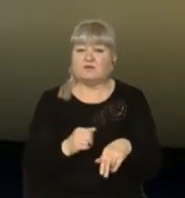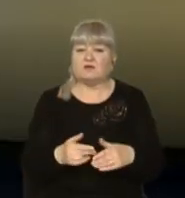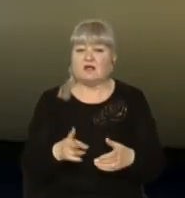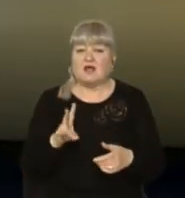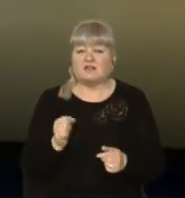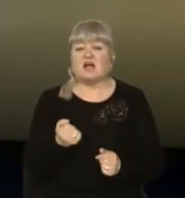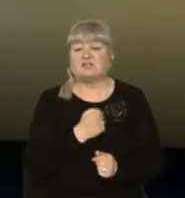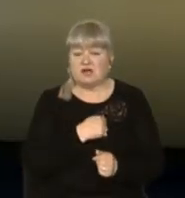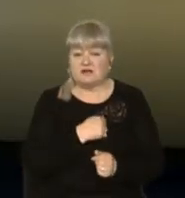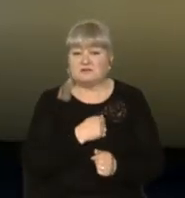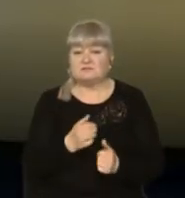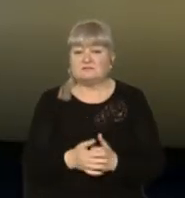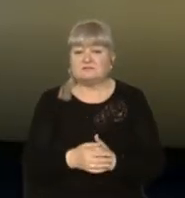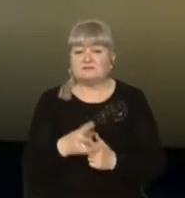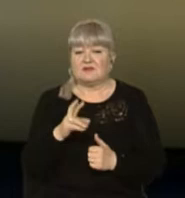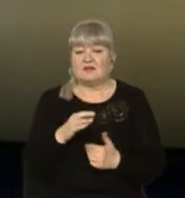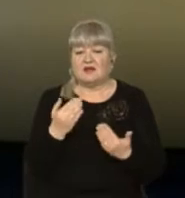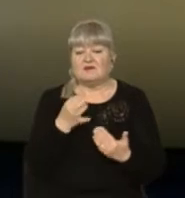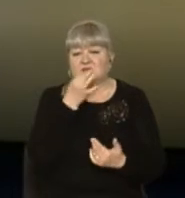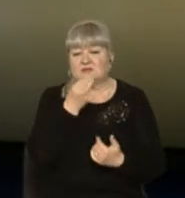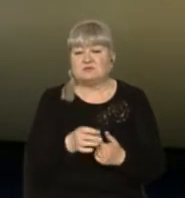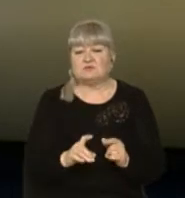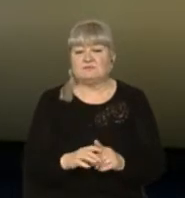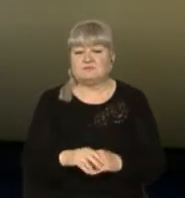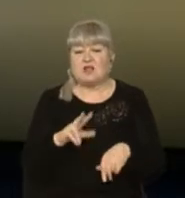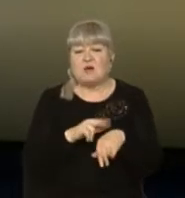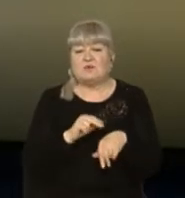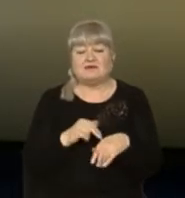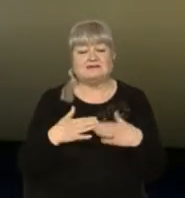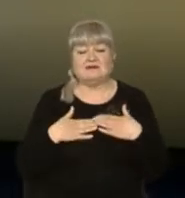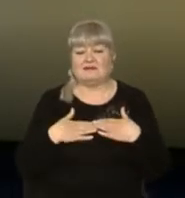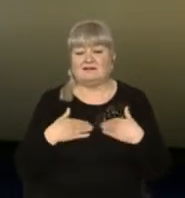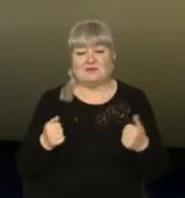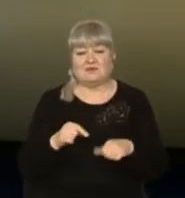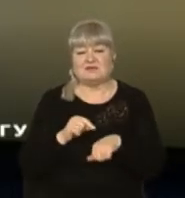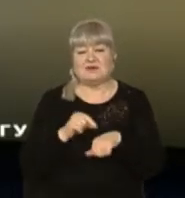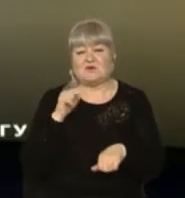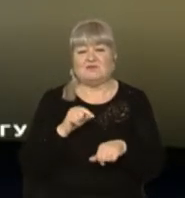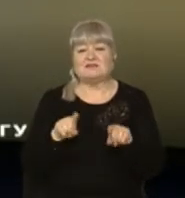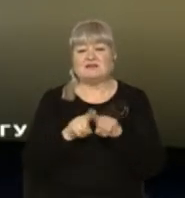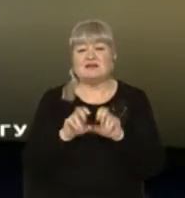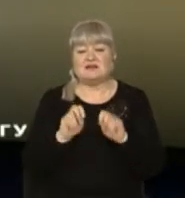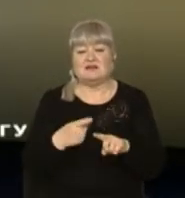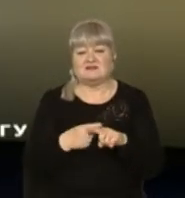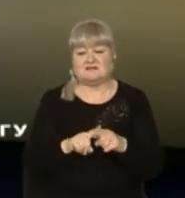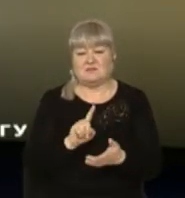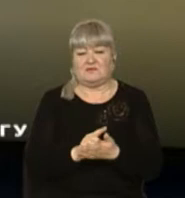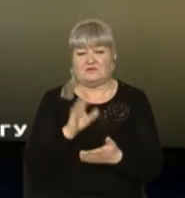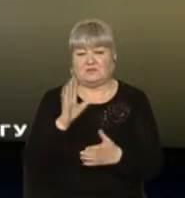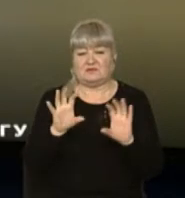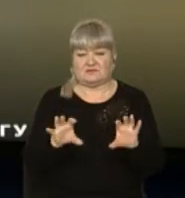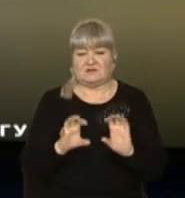на превеликий жаль, я вам скажу, поліція не хоче реагувати так, як все повинно передбачатися в діючому